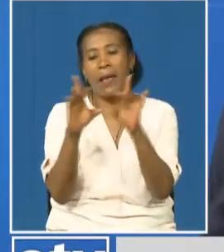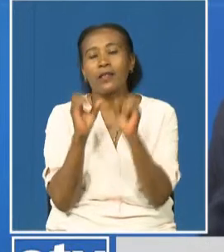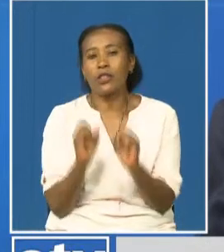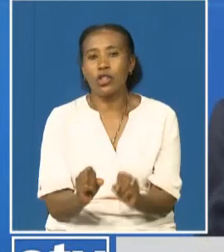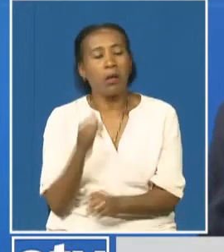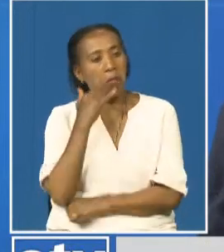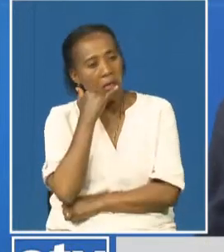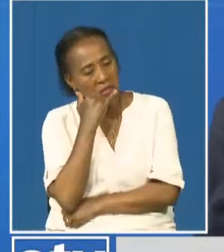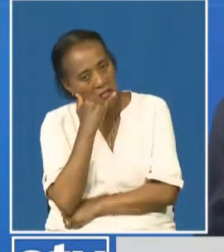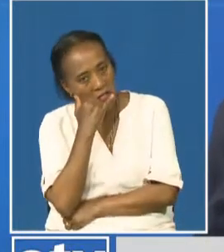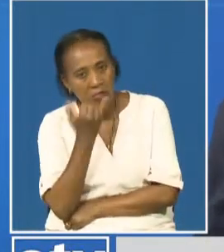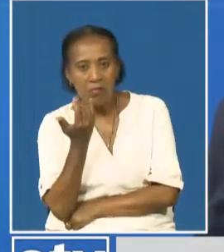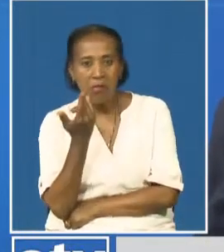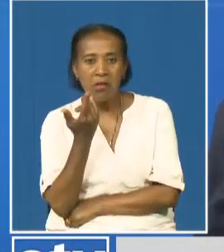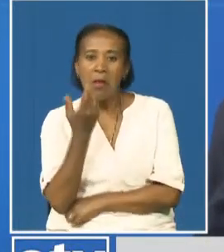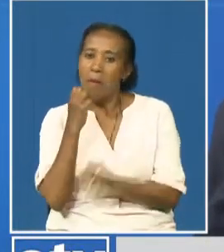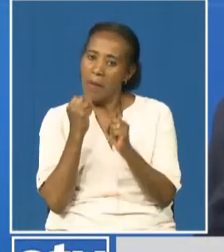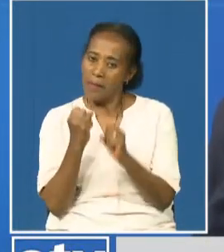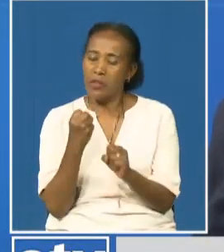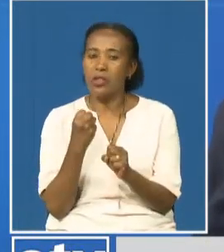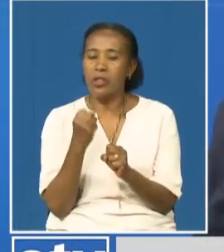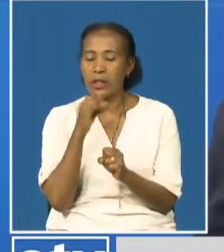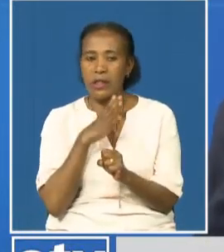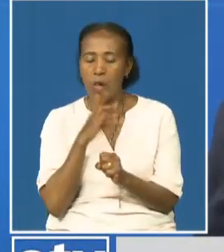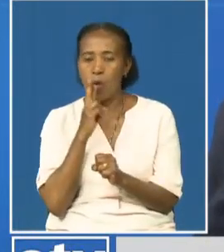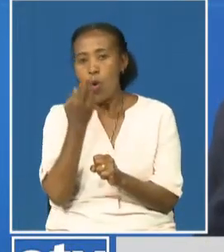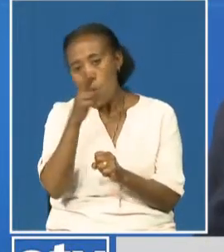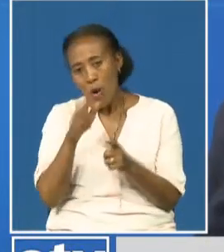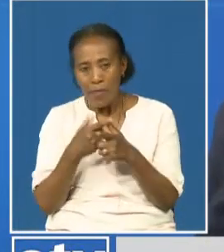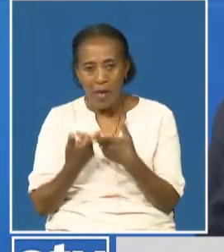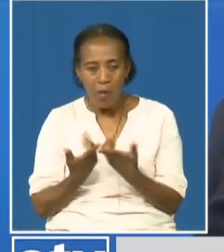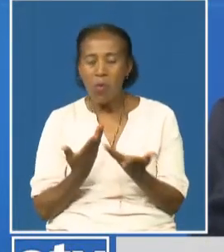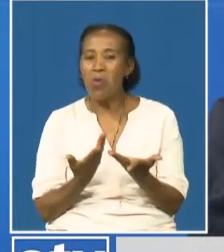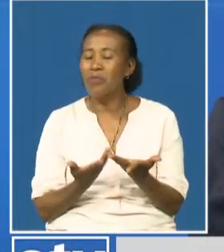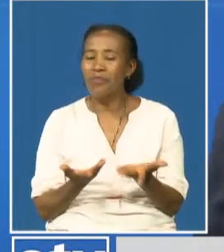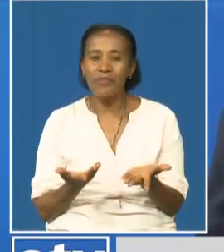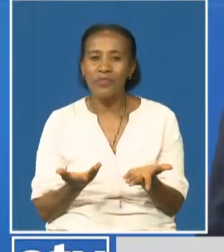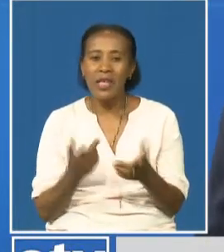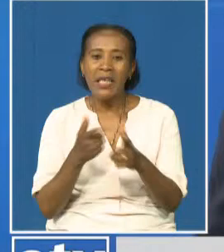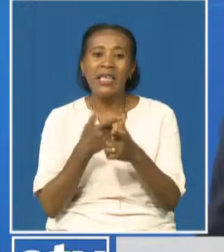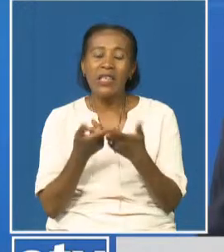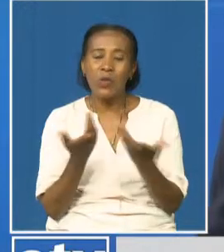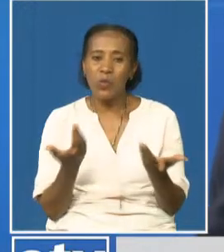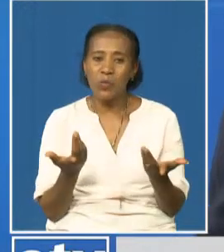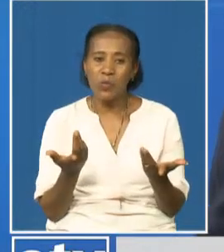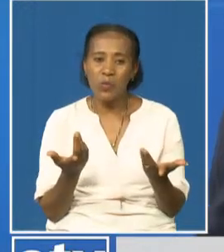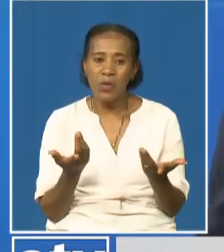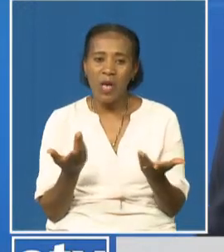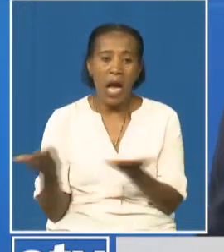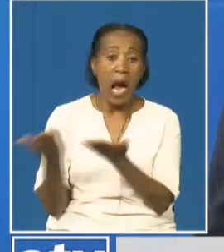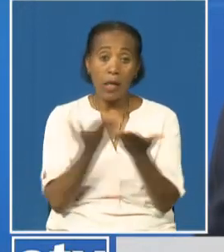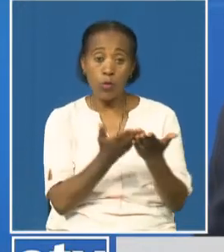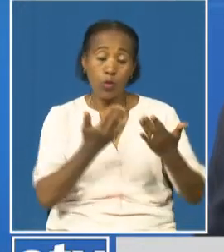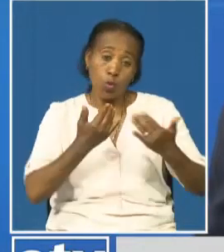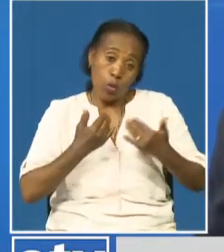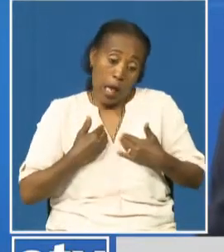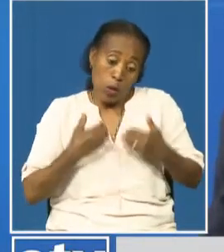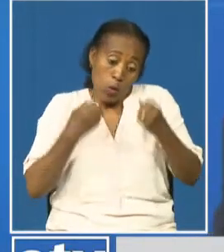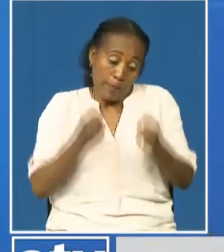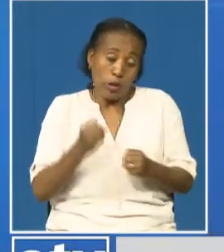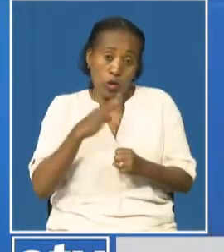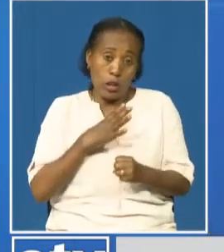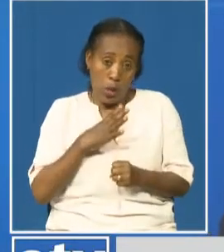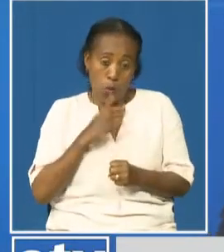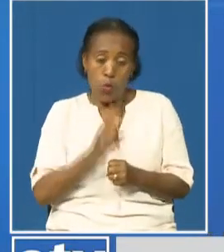እንችላለን። በስልክም ለሚችል ሰው ወይም ደግሞ እንዲሁም አቅርቦቱ ላለው ለሚችል